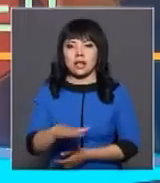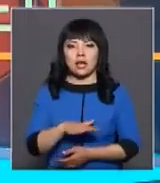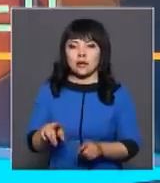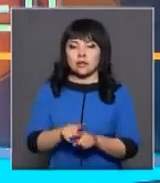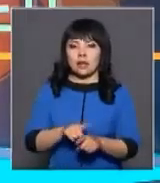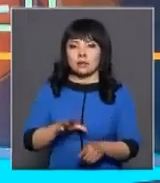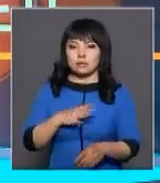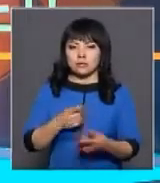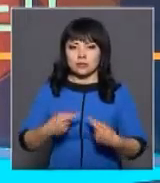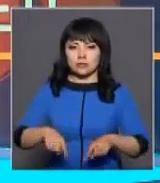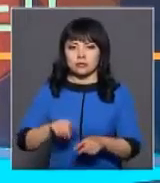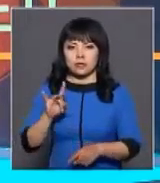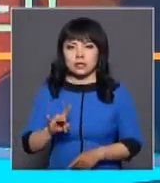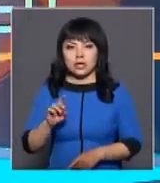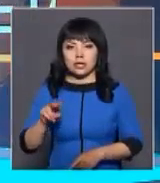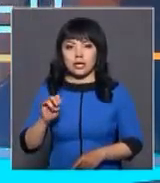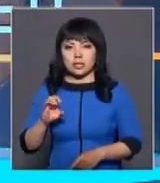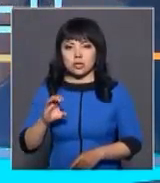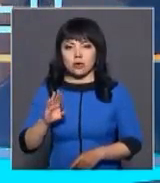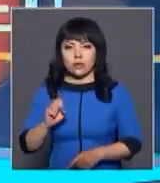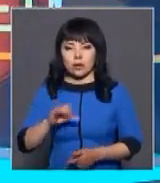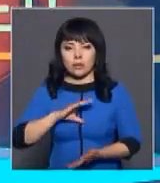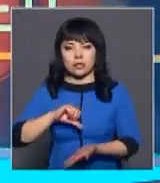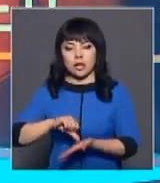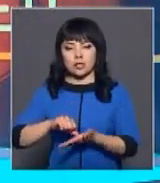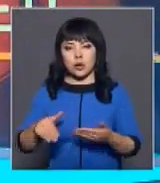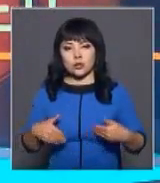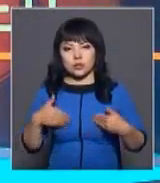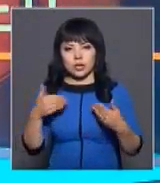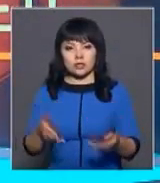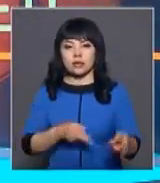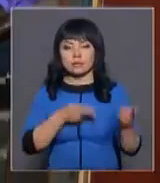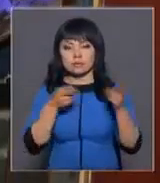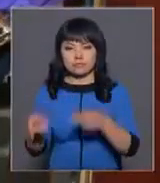өткізген майдангер Раиса Денисованың құттықтап барды.